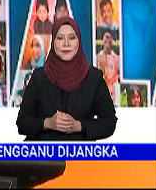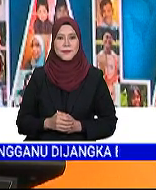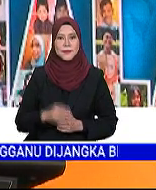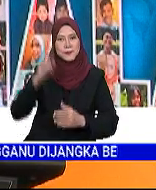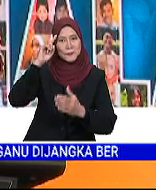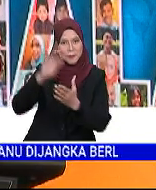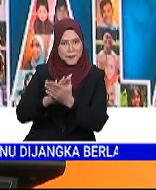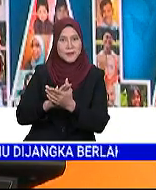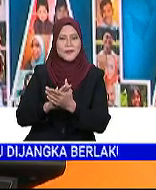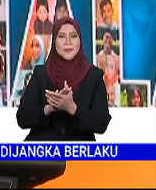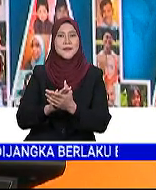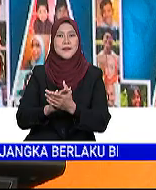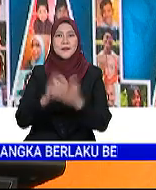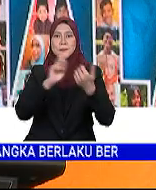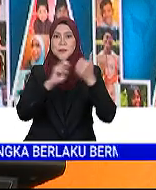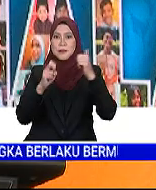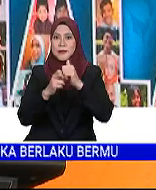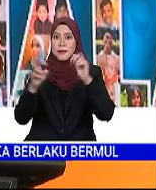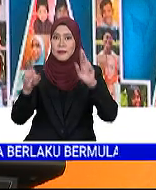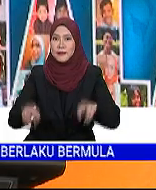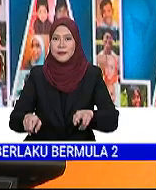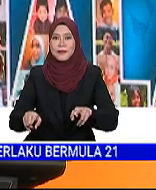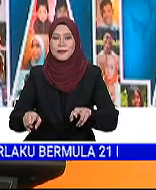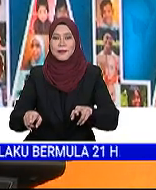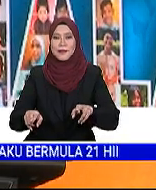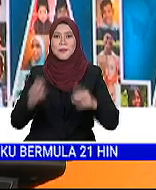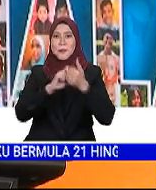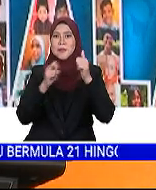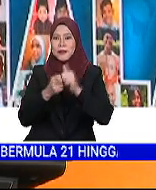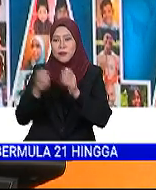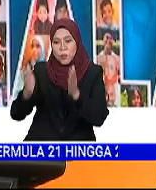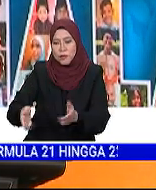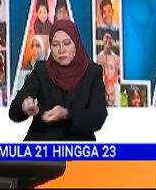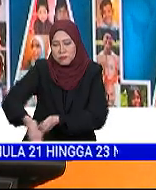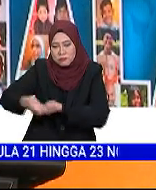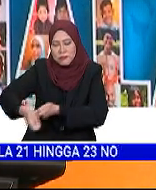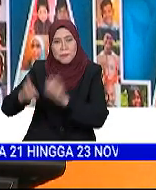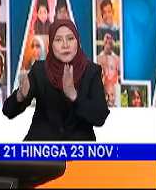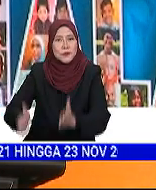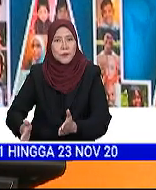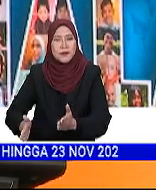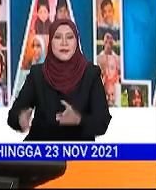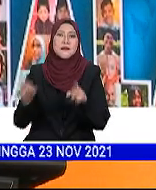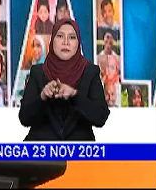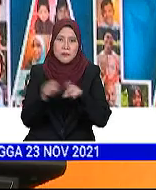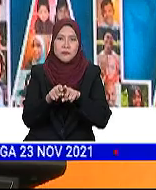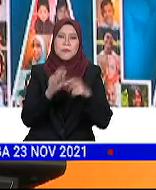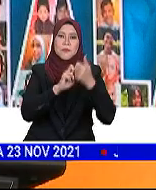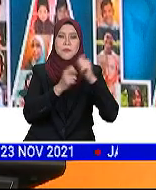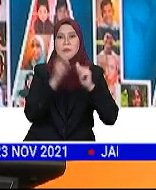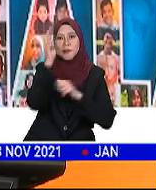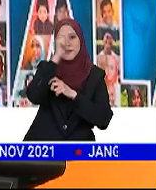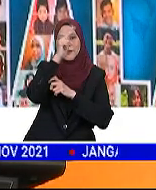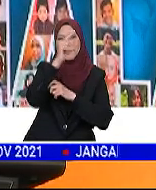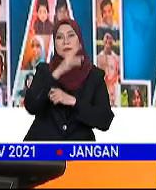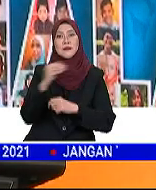Percayalah, masalah rakyat, masalah pesawah adalah juga masalah kerajaan